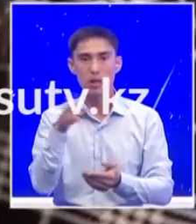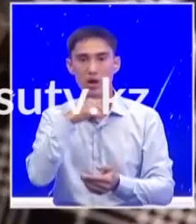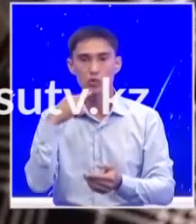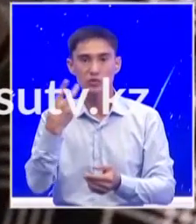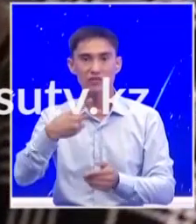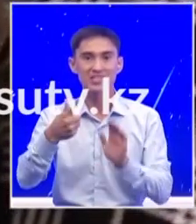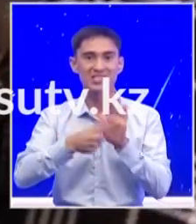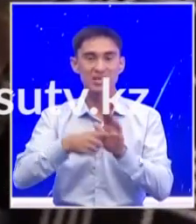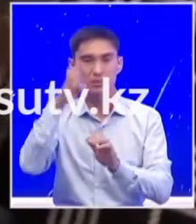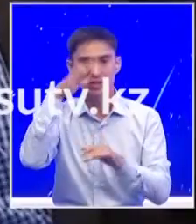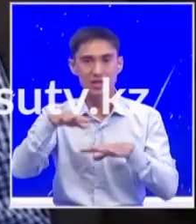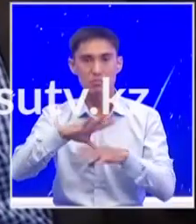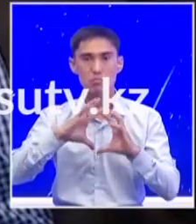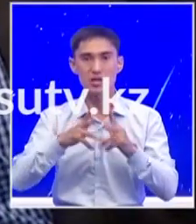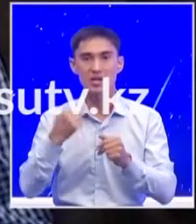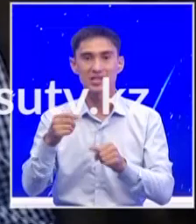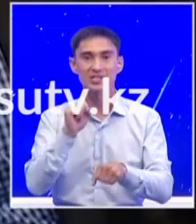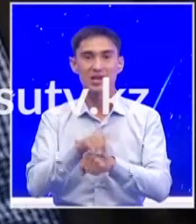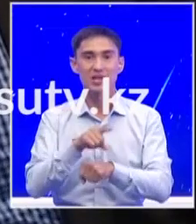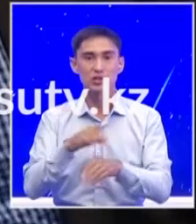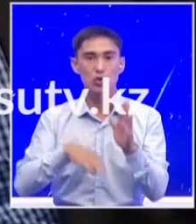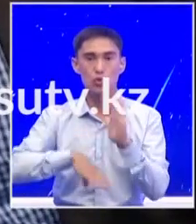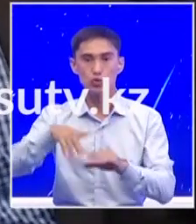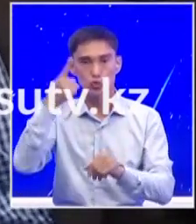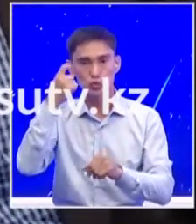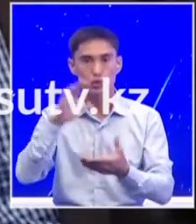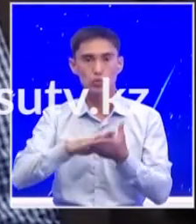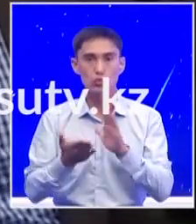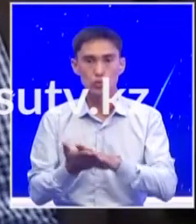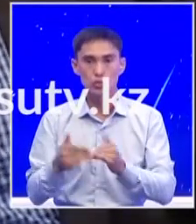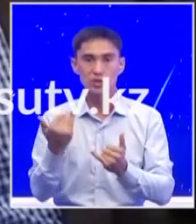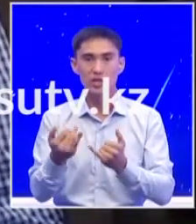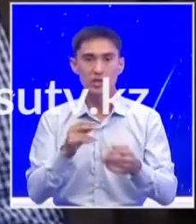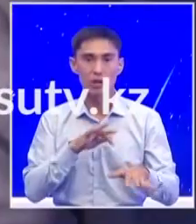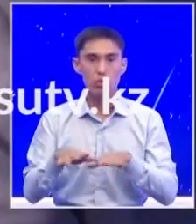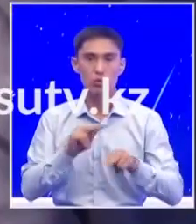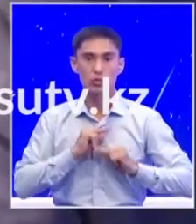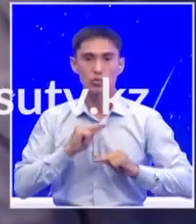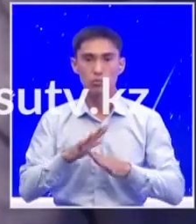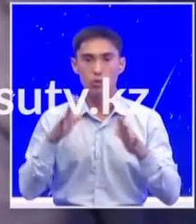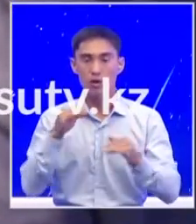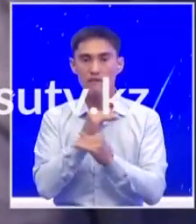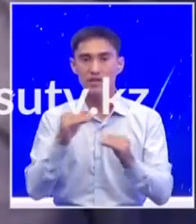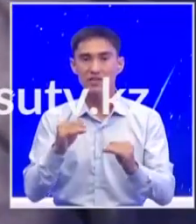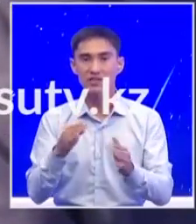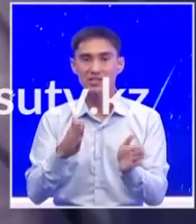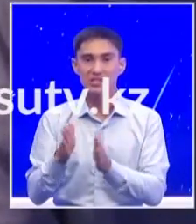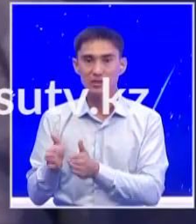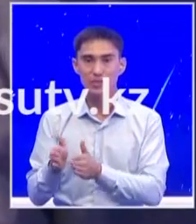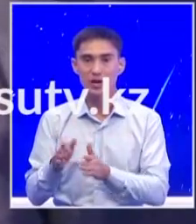из 27 стран мира. Их задача – лучше узнать друг друга, сделать работу диаспоры более эффективной и